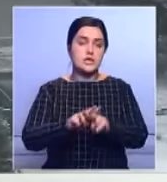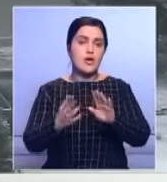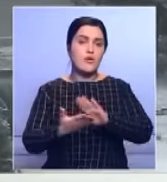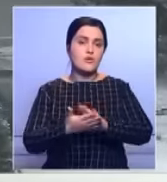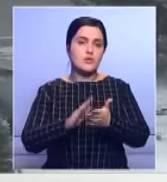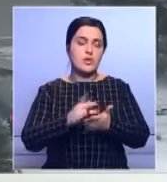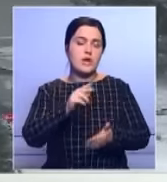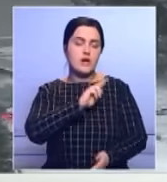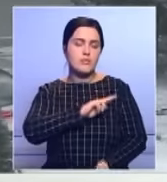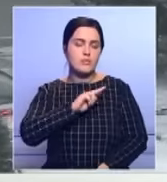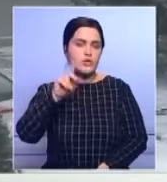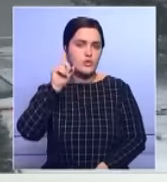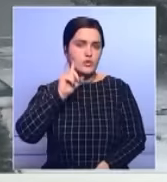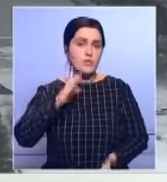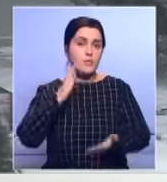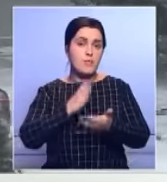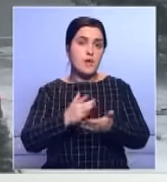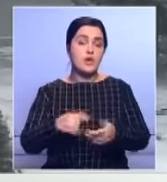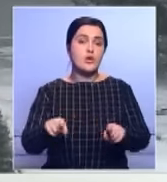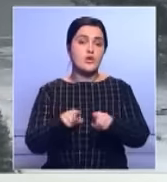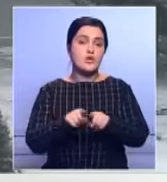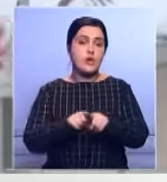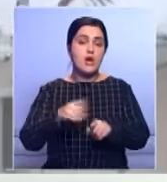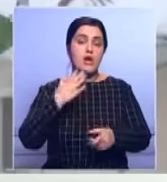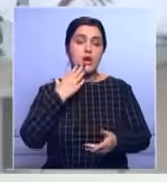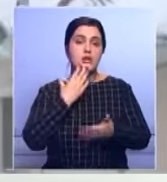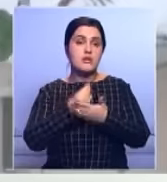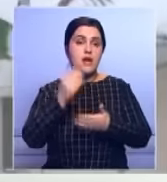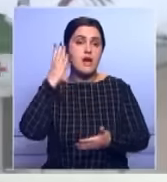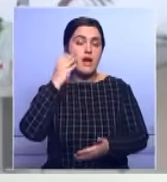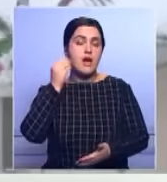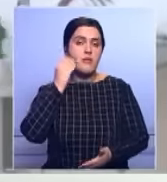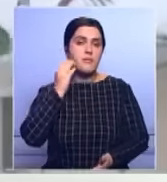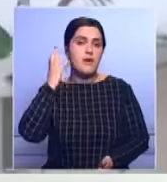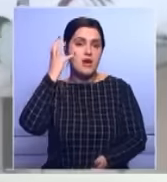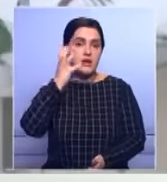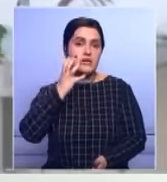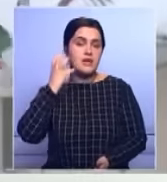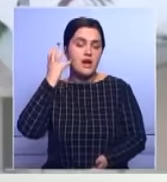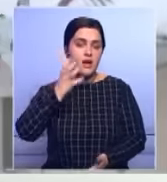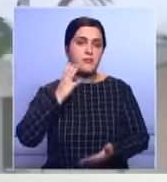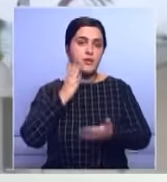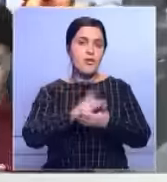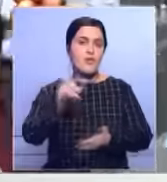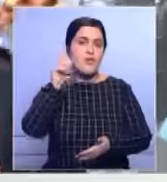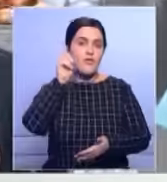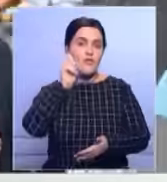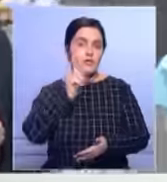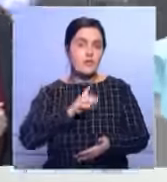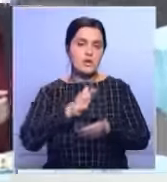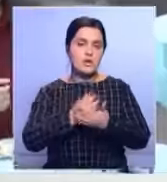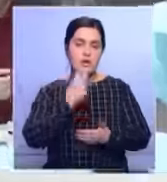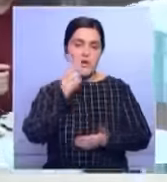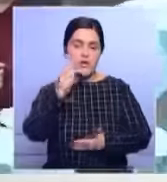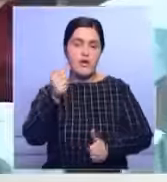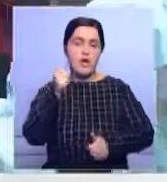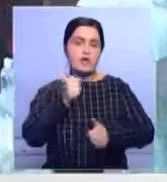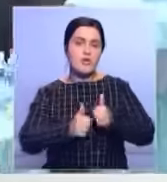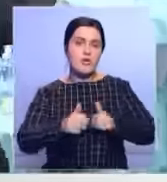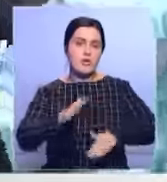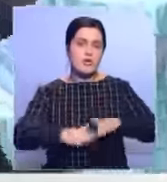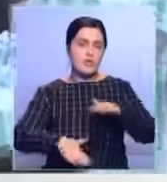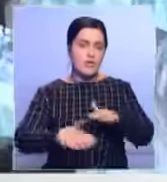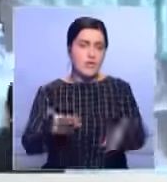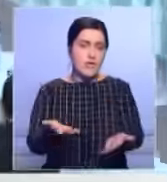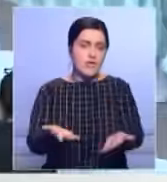для работы комфортные. Оценили коллеги наш легендарный алматинский апорт. Сегодня яблоки можно было увидеть буквально в руках у